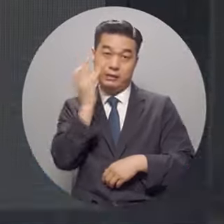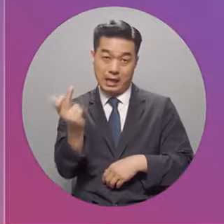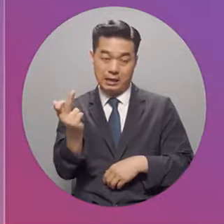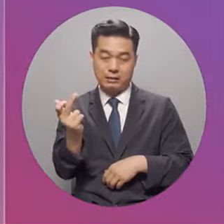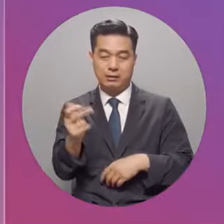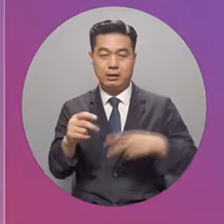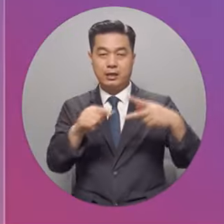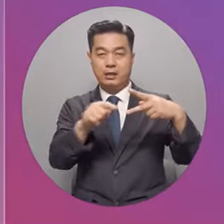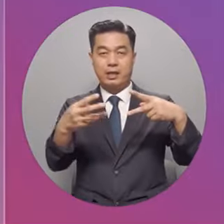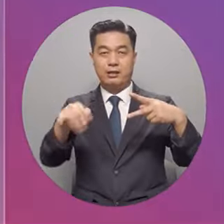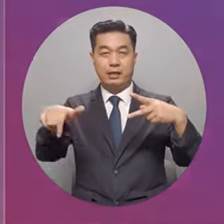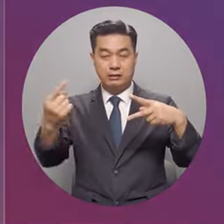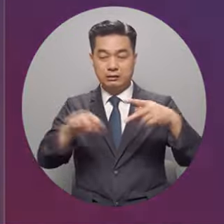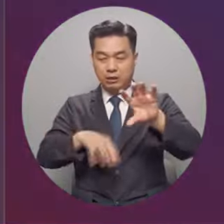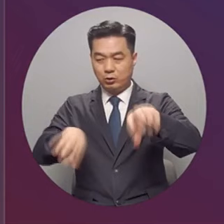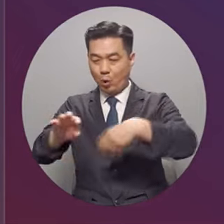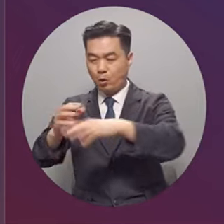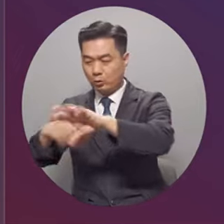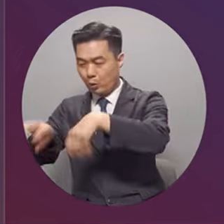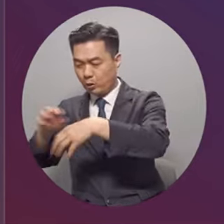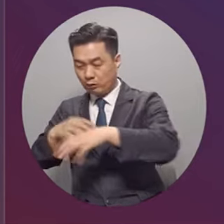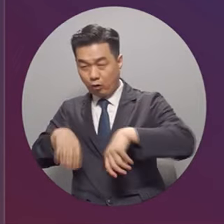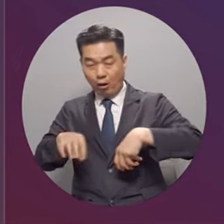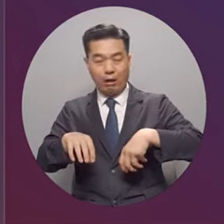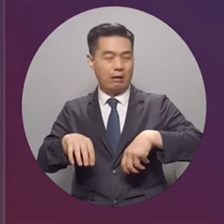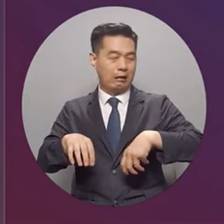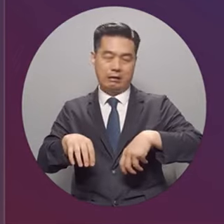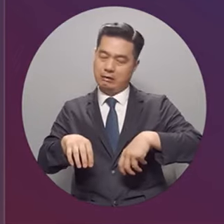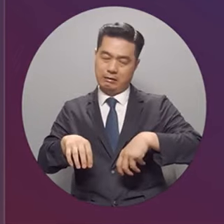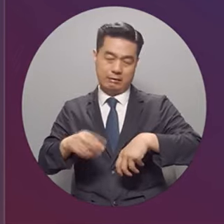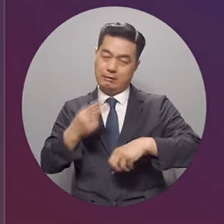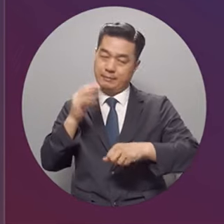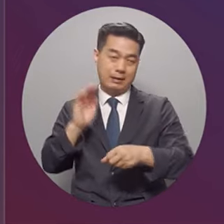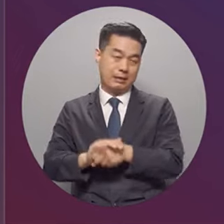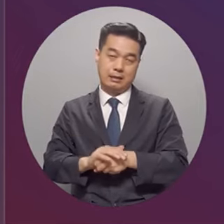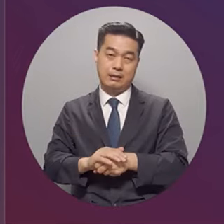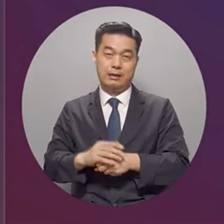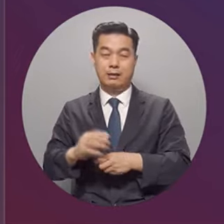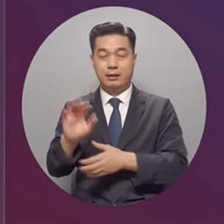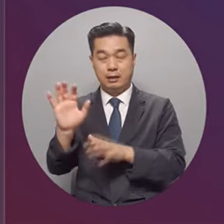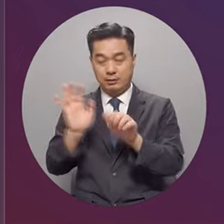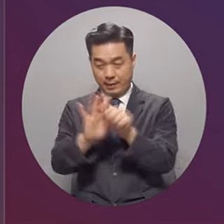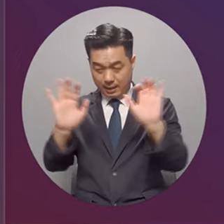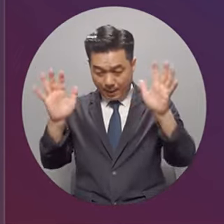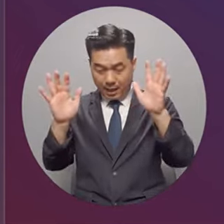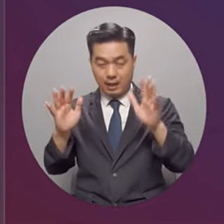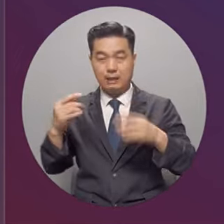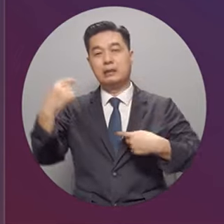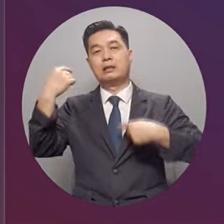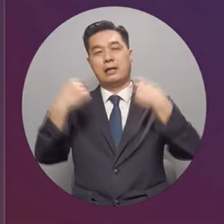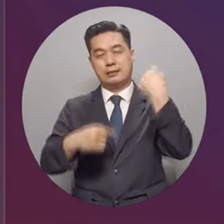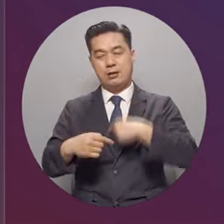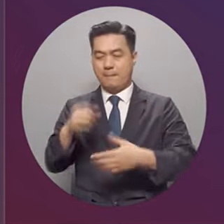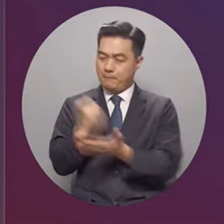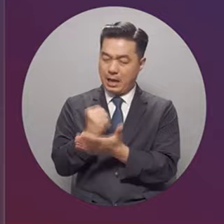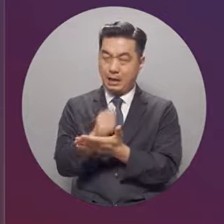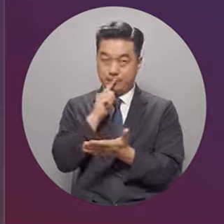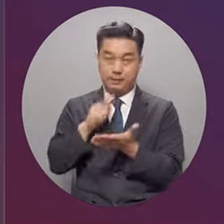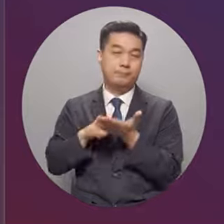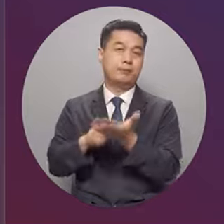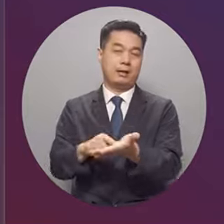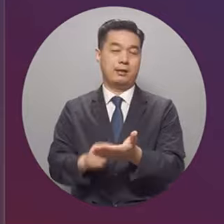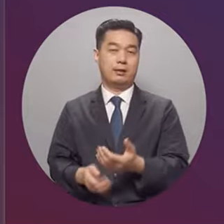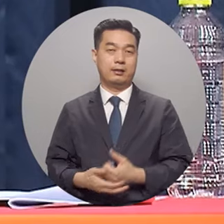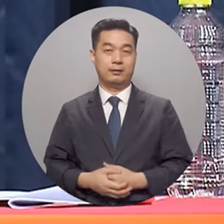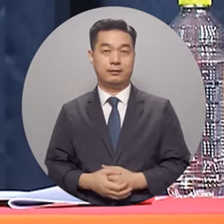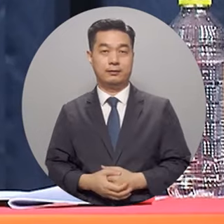K리그 감독 돌려막기라는 최악의 상황에 이르게 됐다며 팬들에게 큰 상처를 입힌 이번 결정을 강력히 규탄한다고